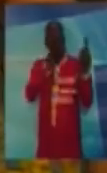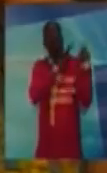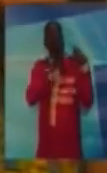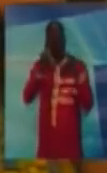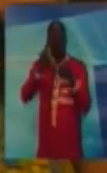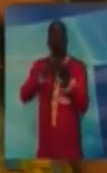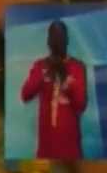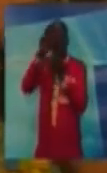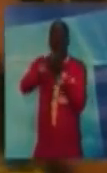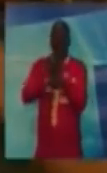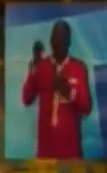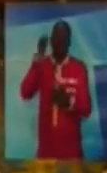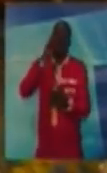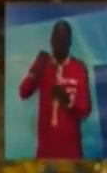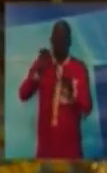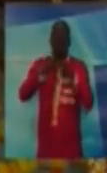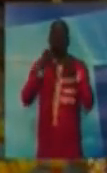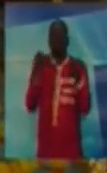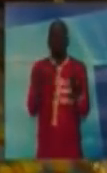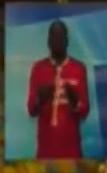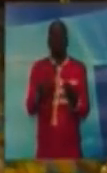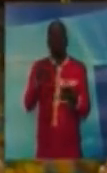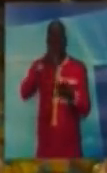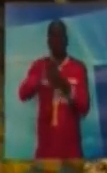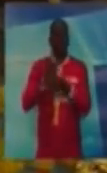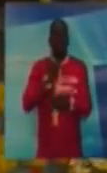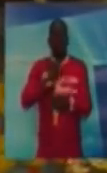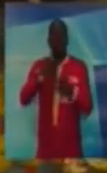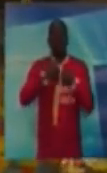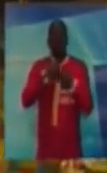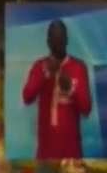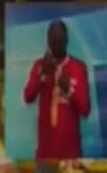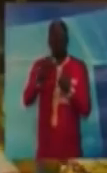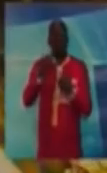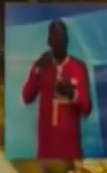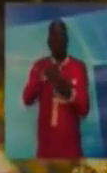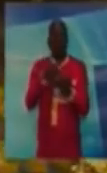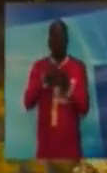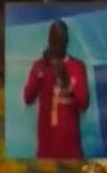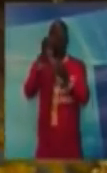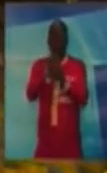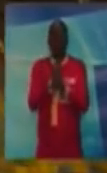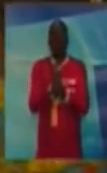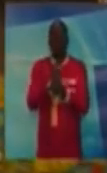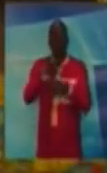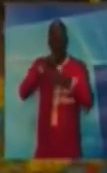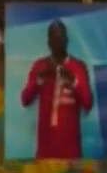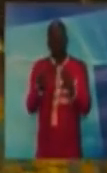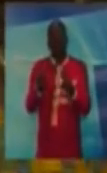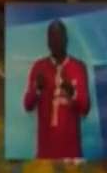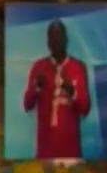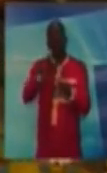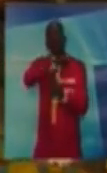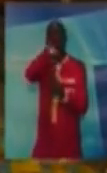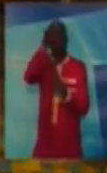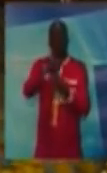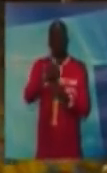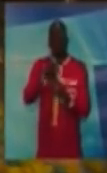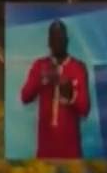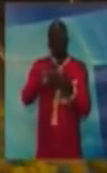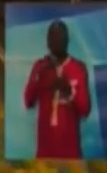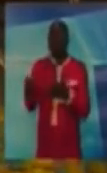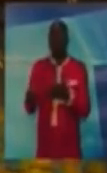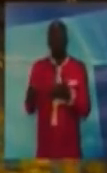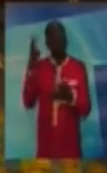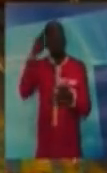janvier, elle est toujours d'actualité. Nous n'avons pas encore eu gain de cause. Bien au contraire, j'allais dire, la situation perdue